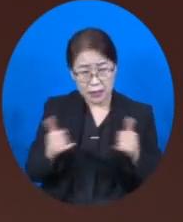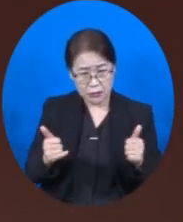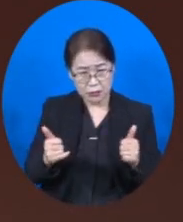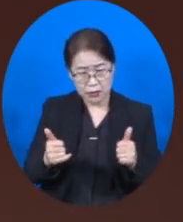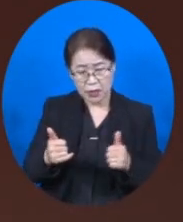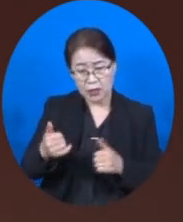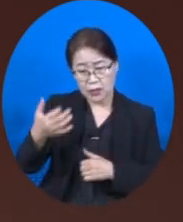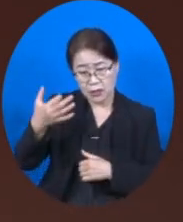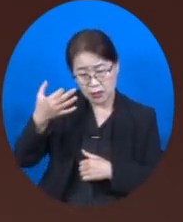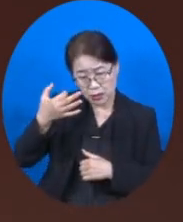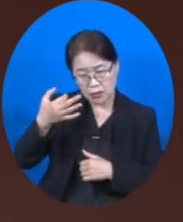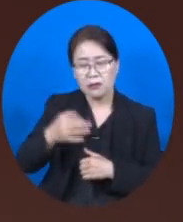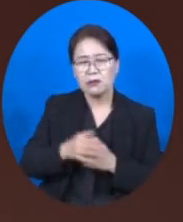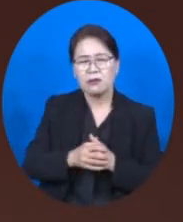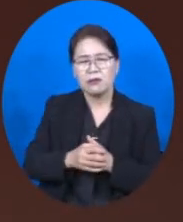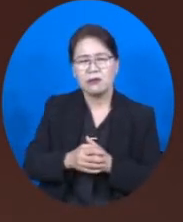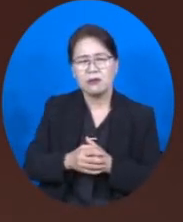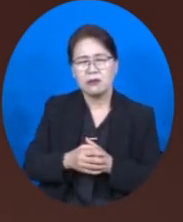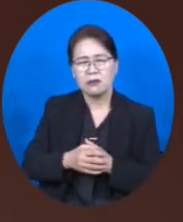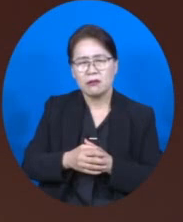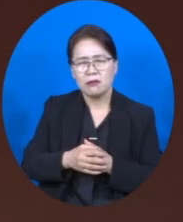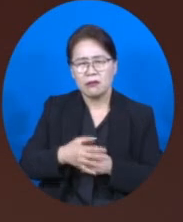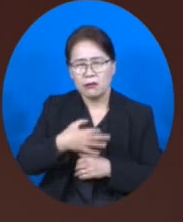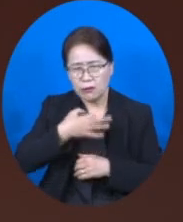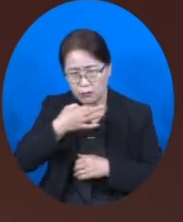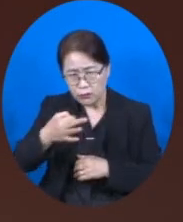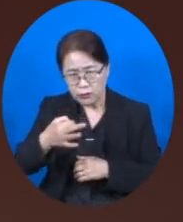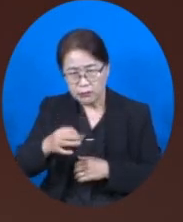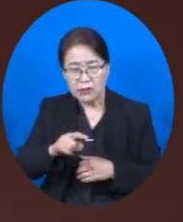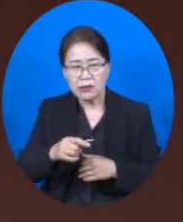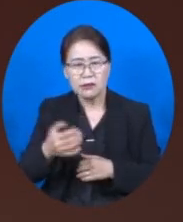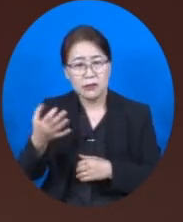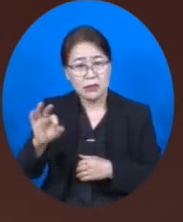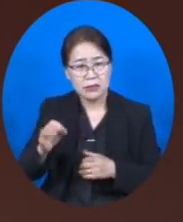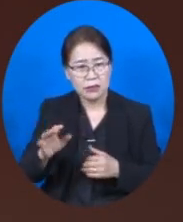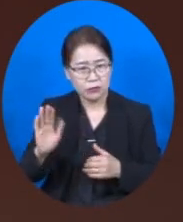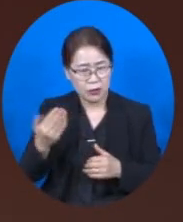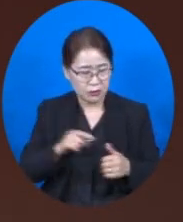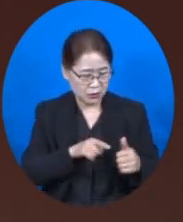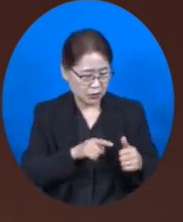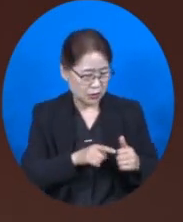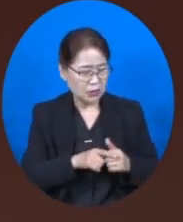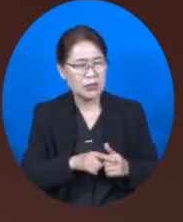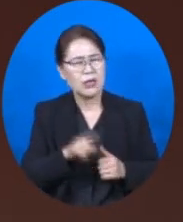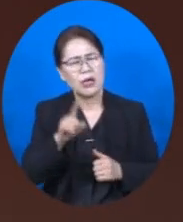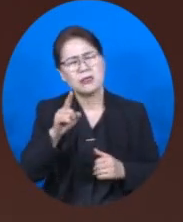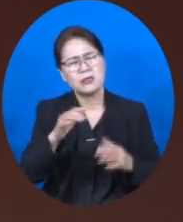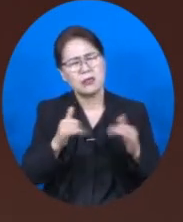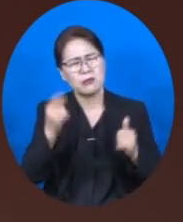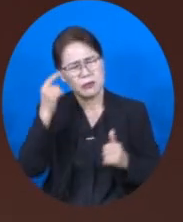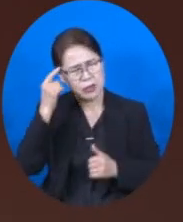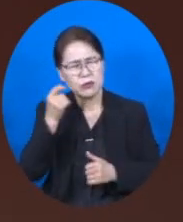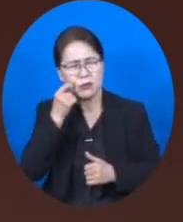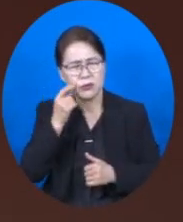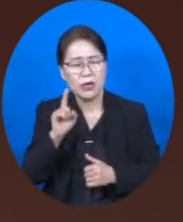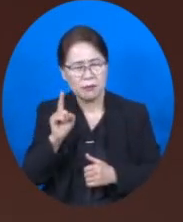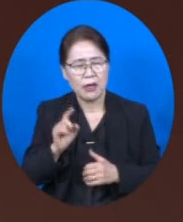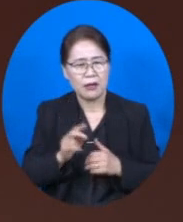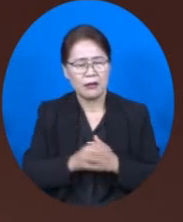받는 이런 사람이 될 거라고 누가 한 사람이라도 생각을 했겠습니까